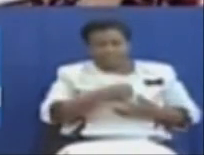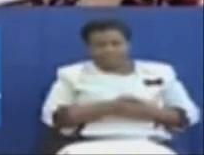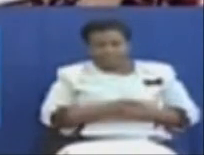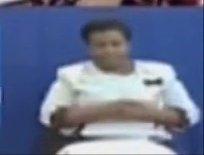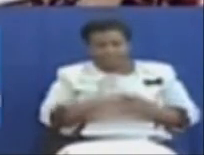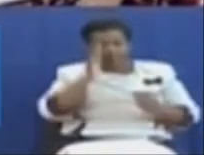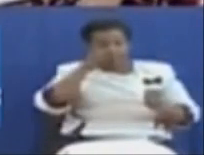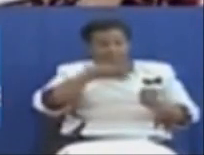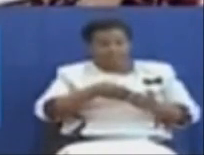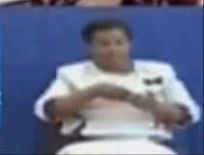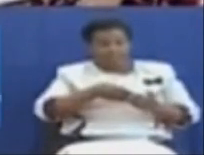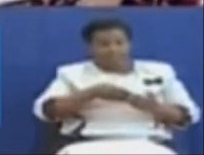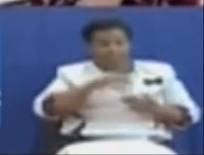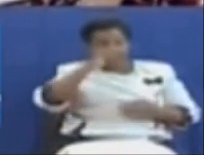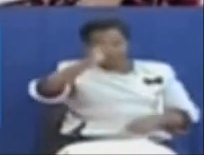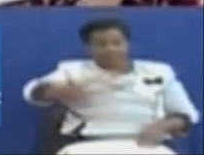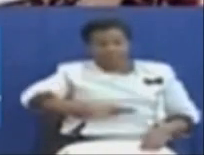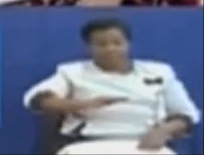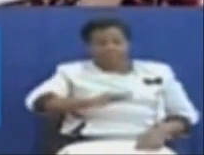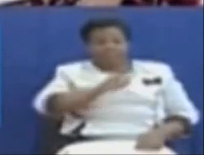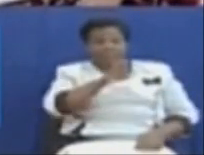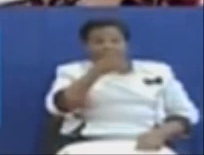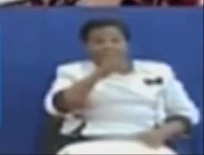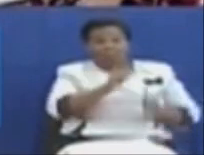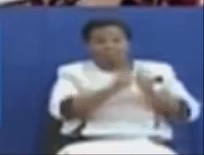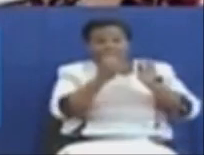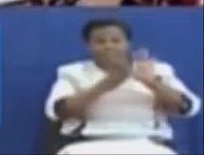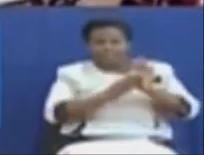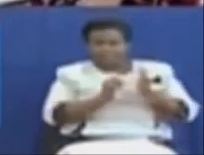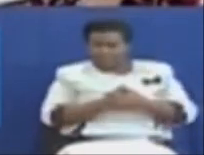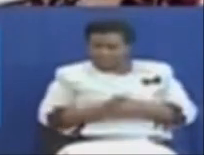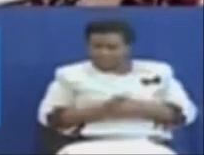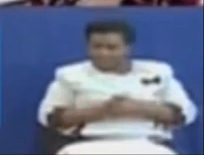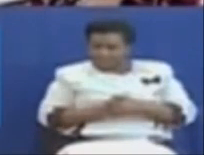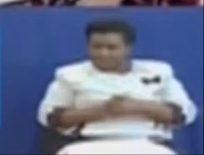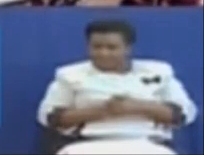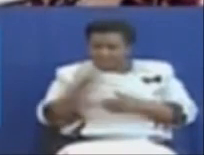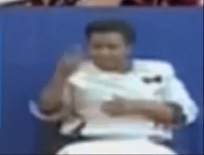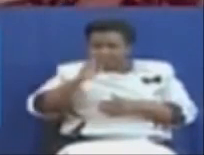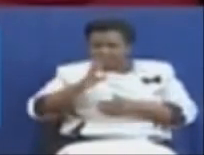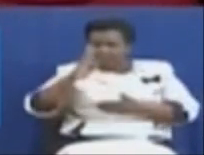biashara mitaani, kwa lengo la kutanza kutoa elimu katika jamii.